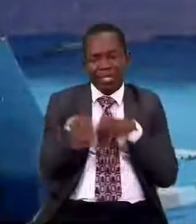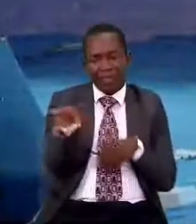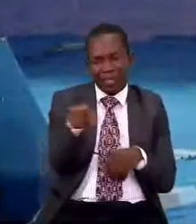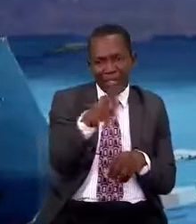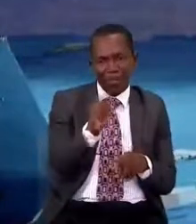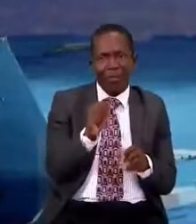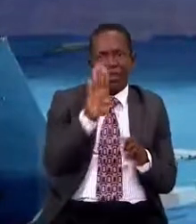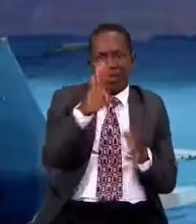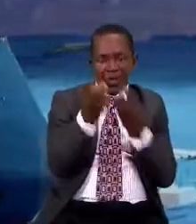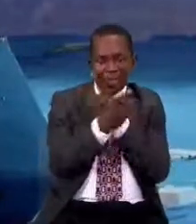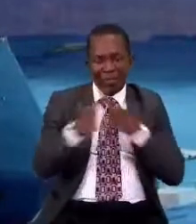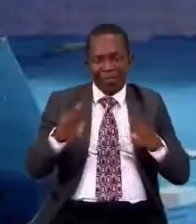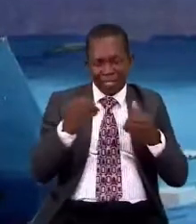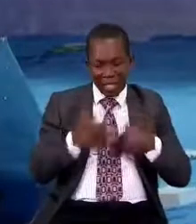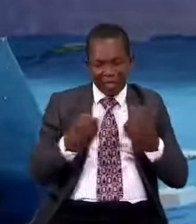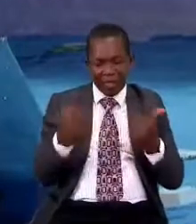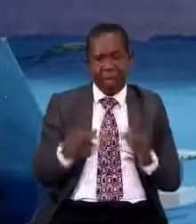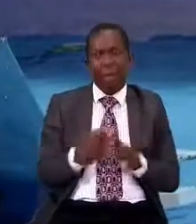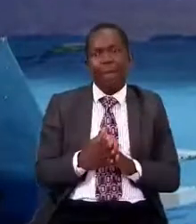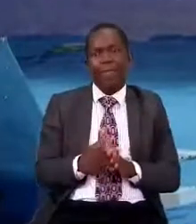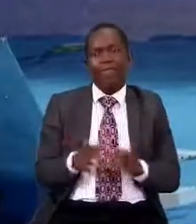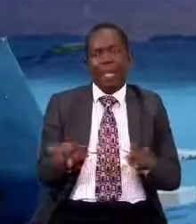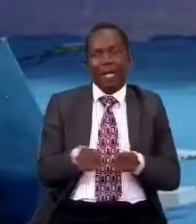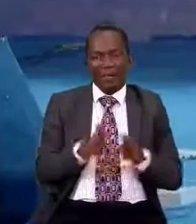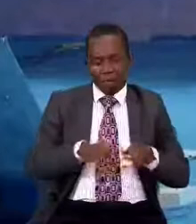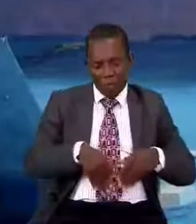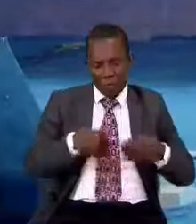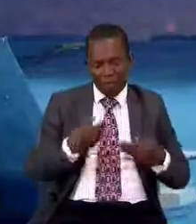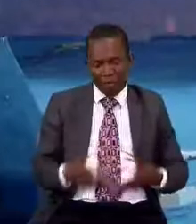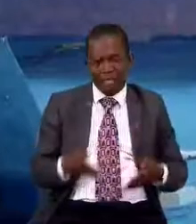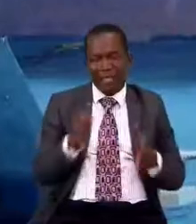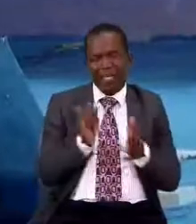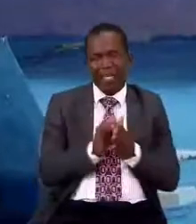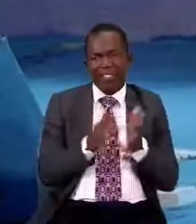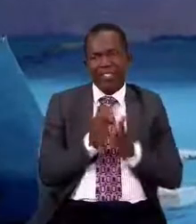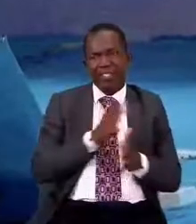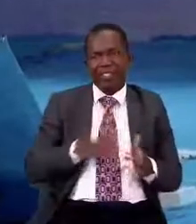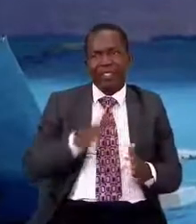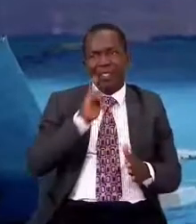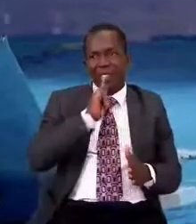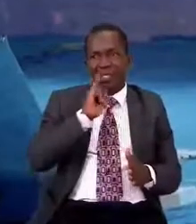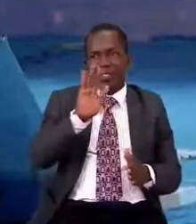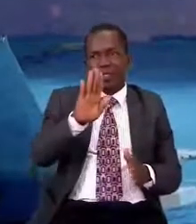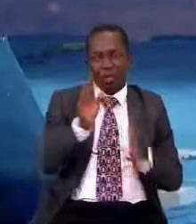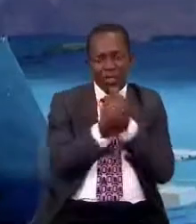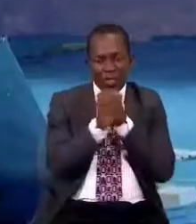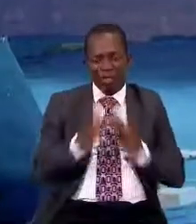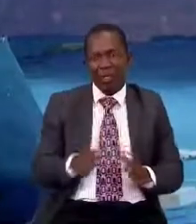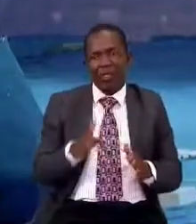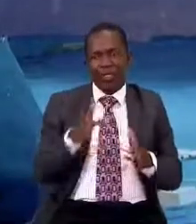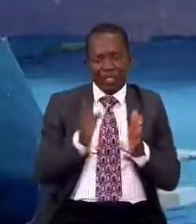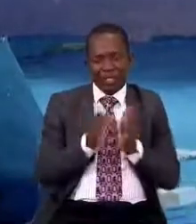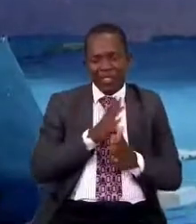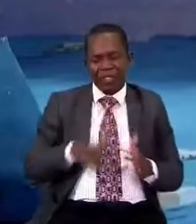que Jésus est ton sauveur, que Jésus est ton guérisseur, que Jésus est ton libérateur, à